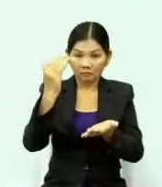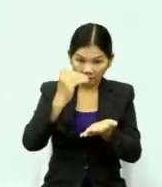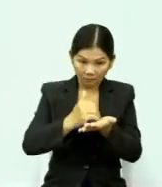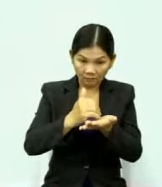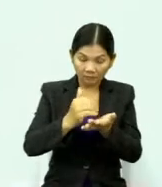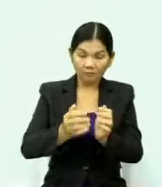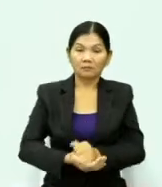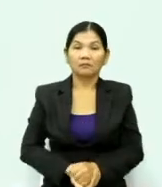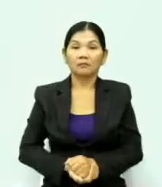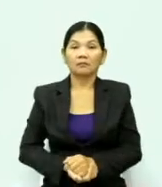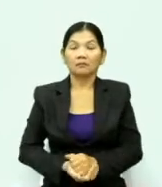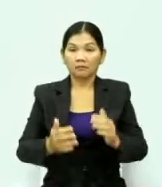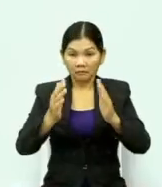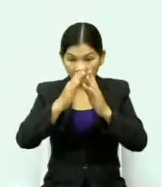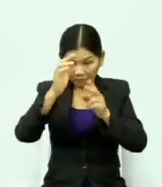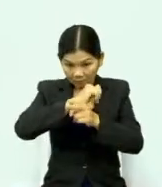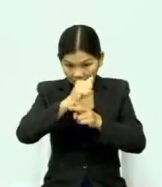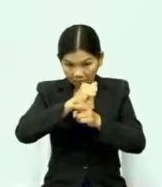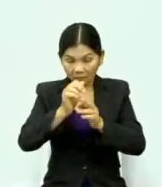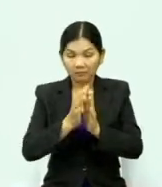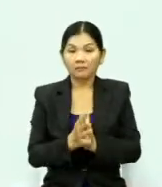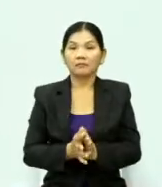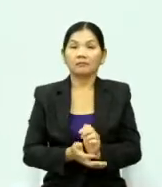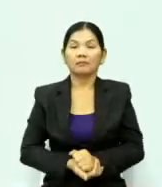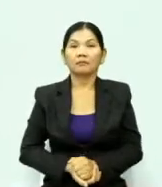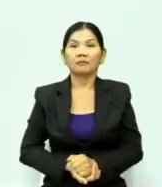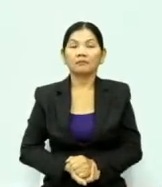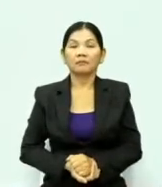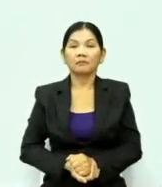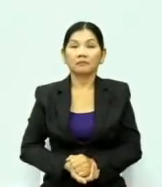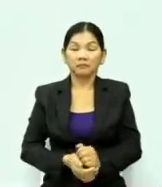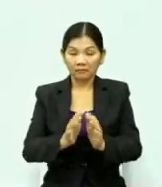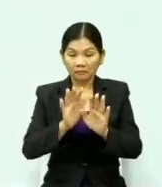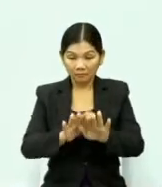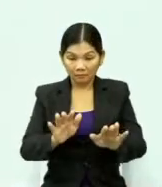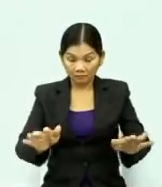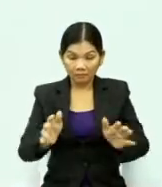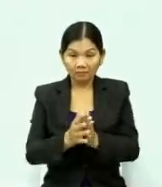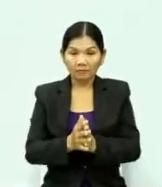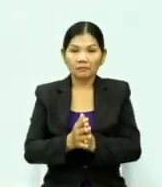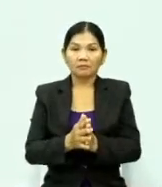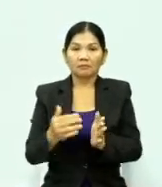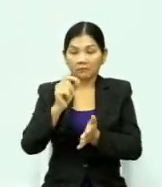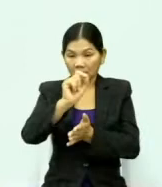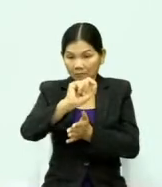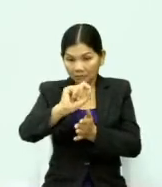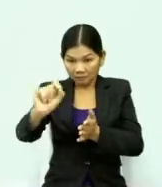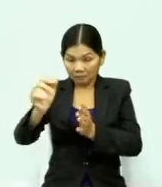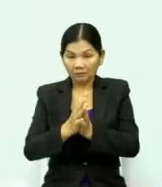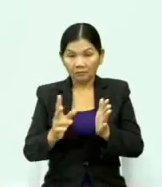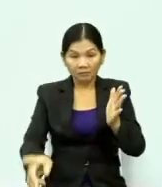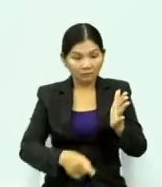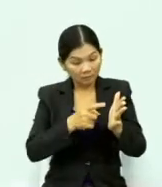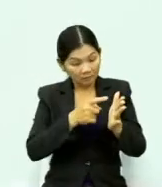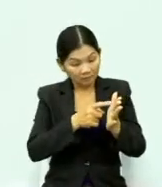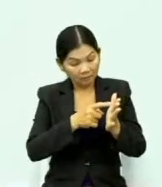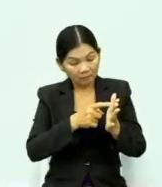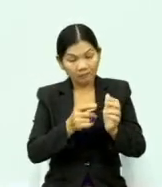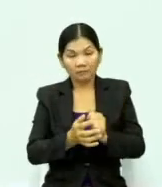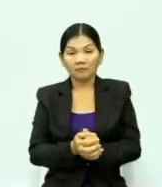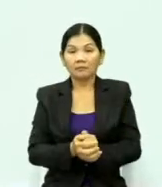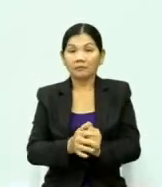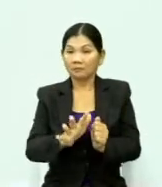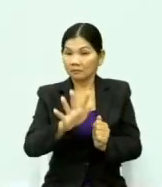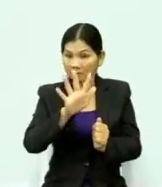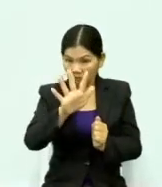tiệt cái cáp tia rồi bọn này cứ ai con sơ sê sra ế ai